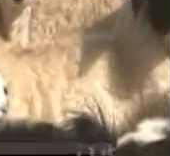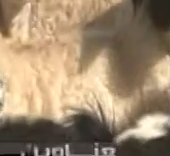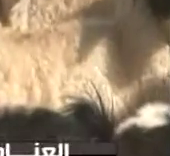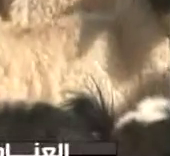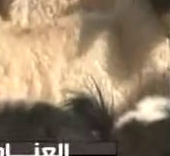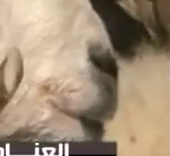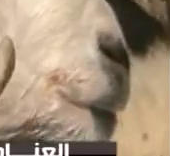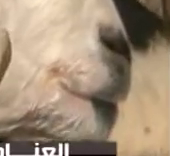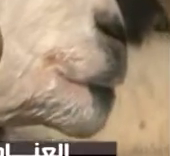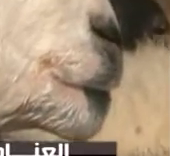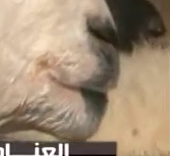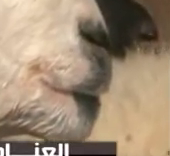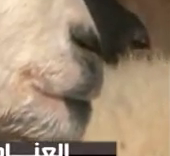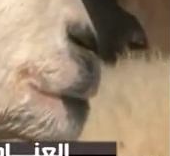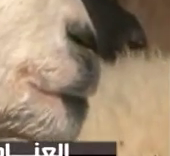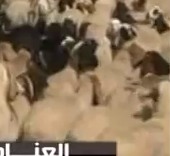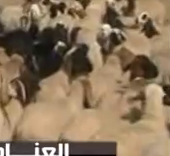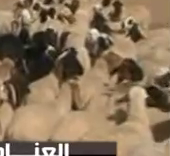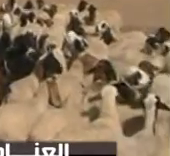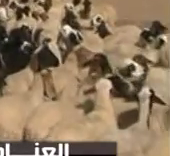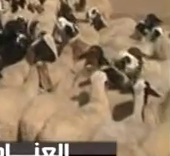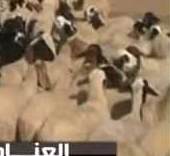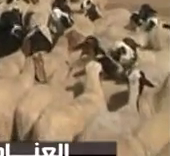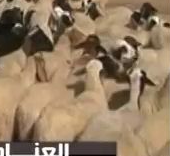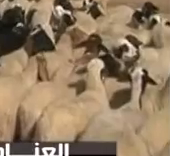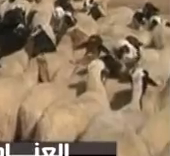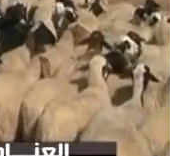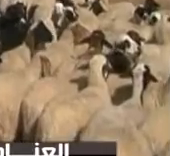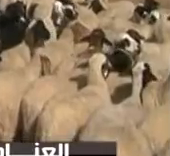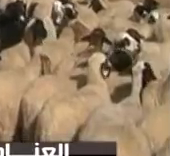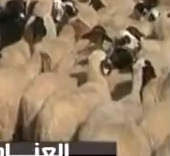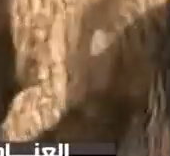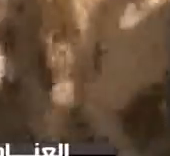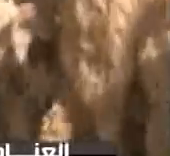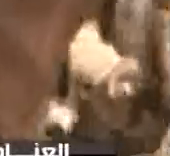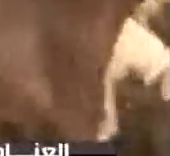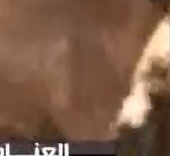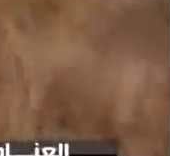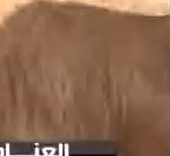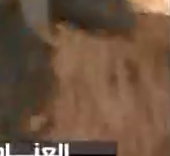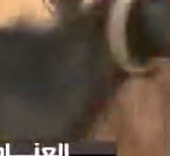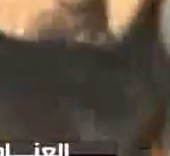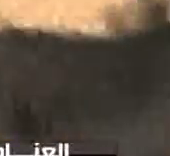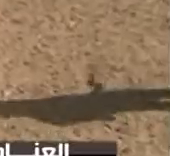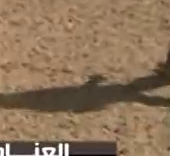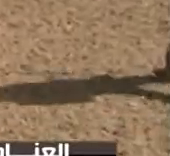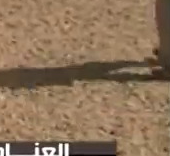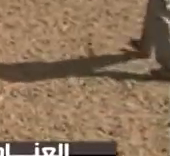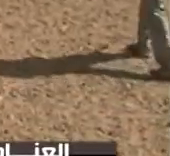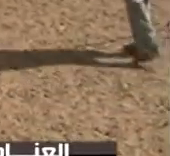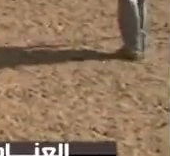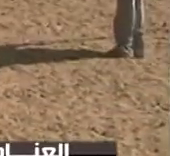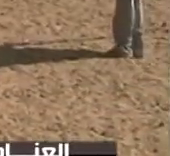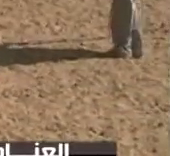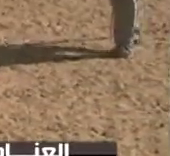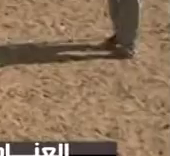بعدما نشر حول إصابة قطيع الأغنام بداية الطاعون، وزير الفلاحة يؤكد وفرة في الإنتاج هذا العام وأنه لا خوف على صحة الإنسان من